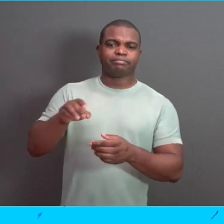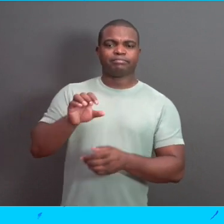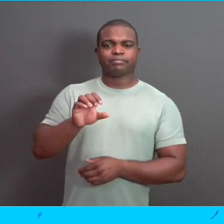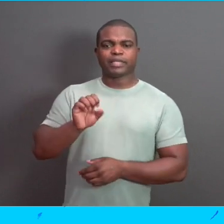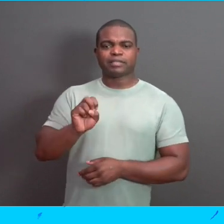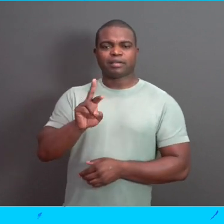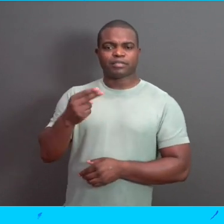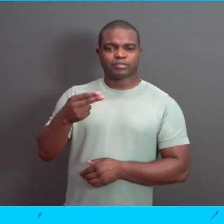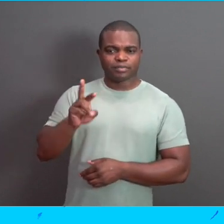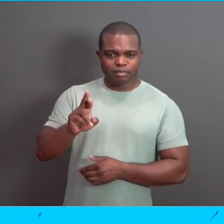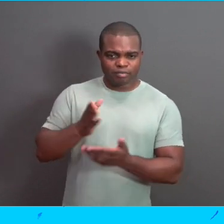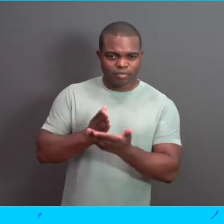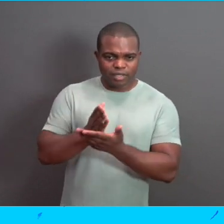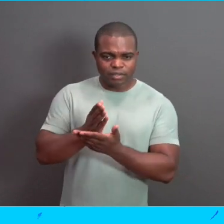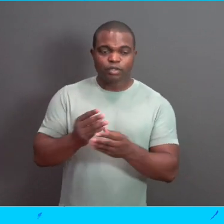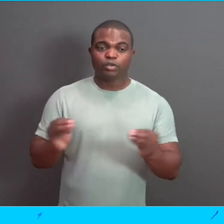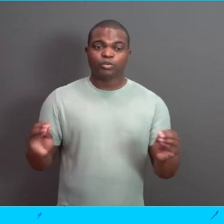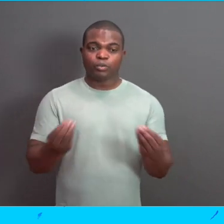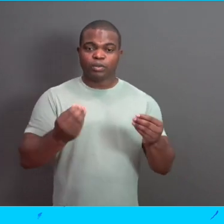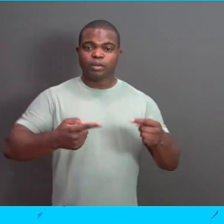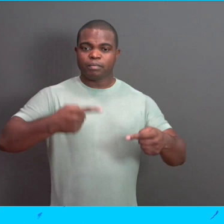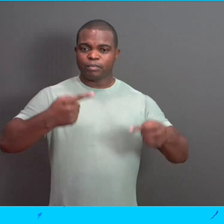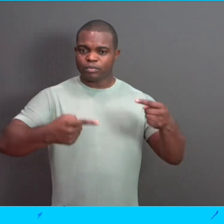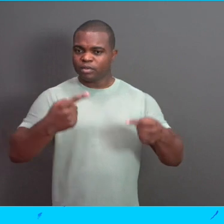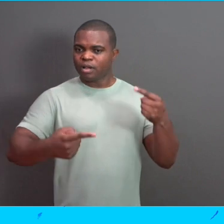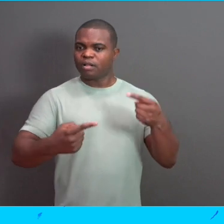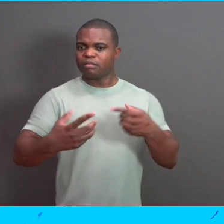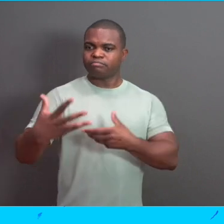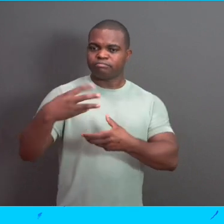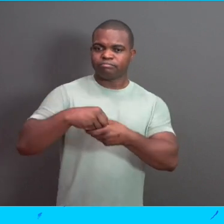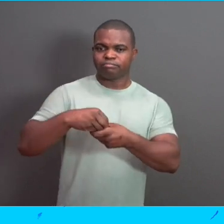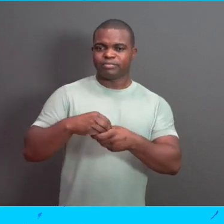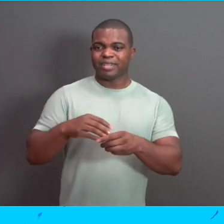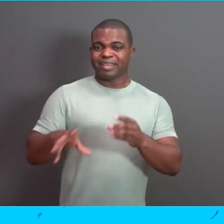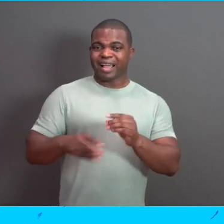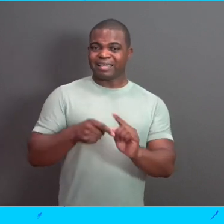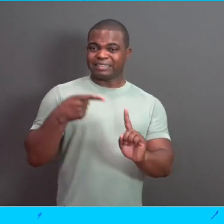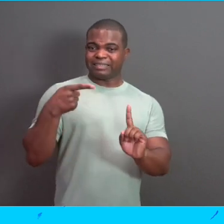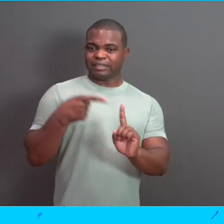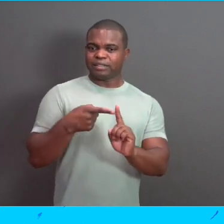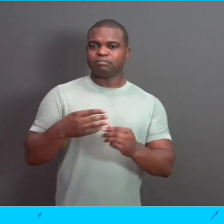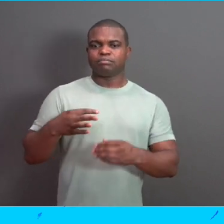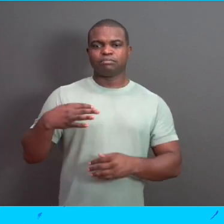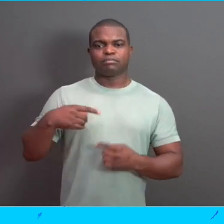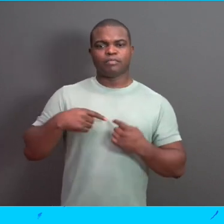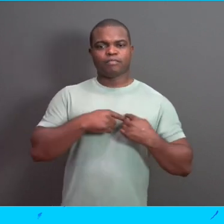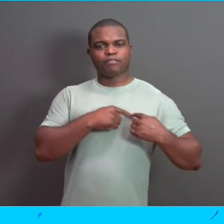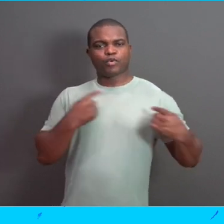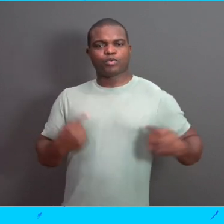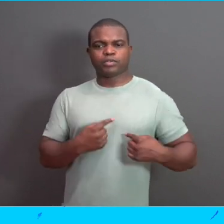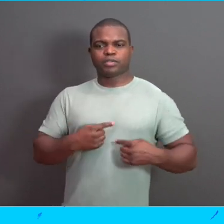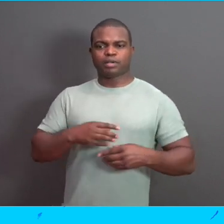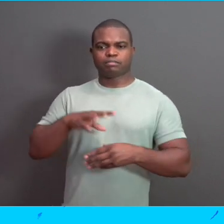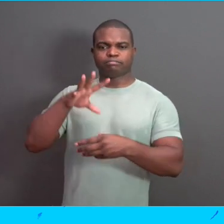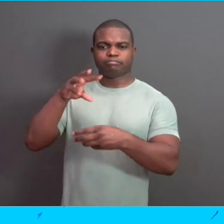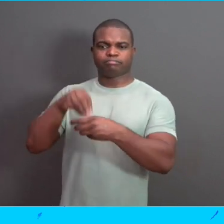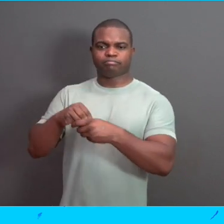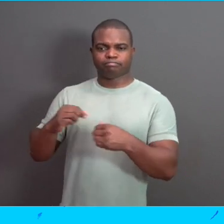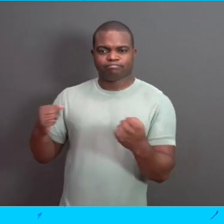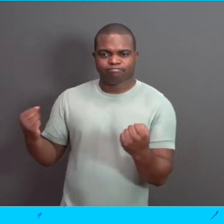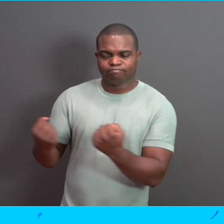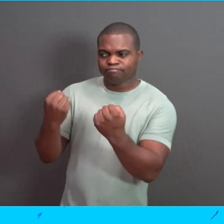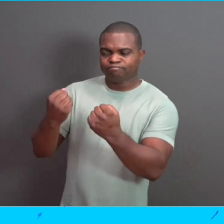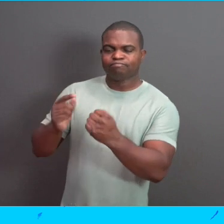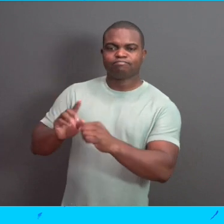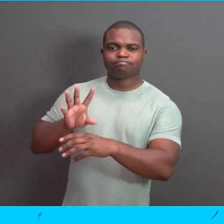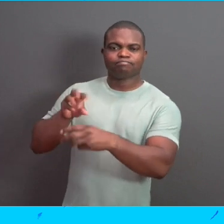dans d'autres organisations de société civile pour la diversité sexuelle et le droit. Il est cofondateur